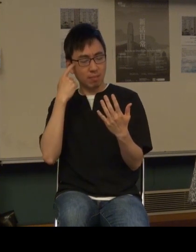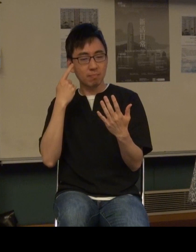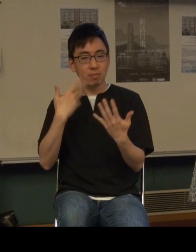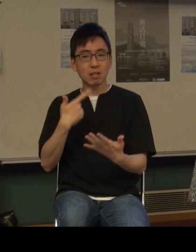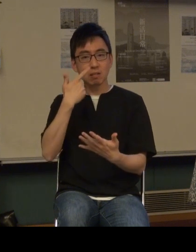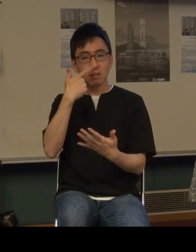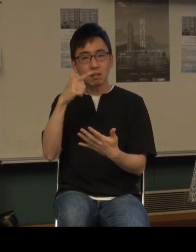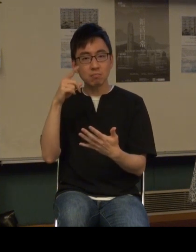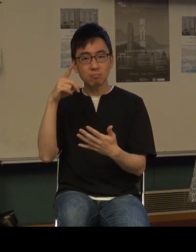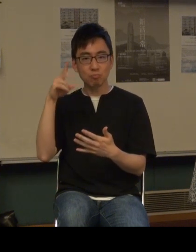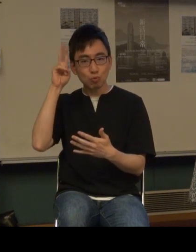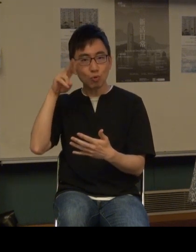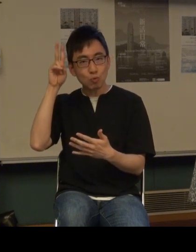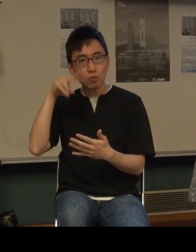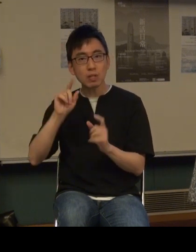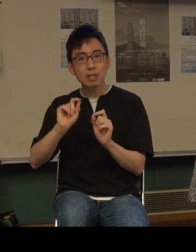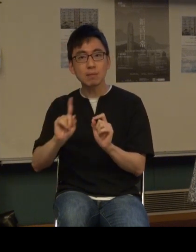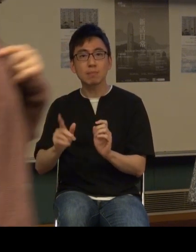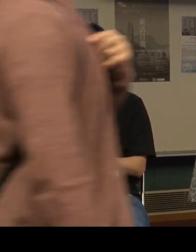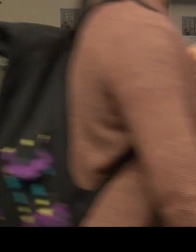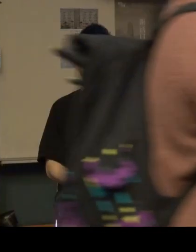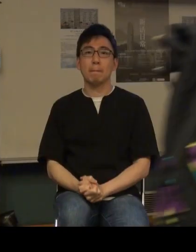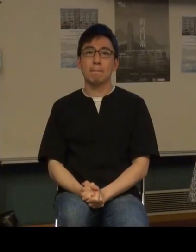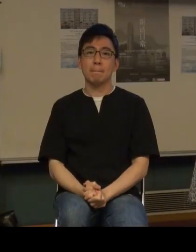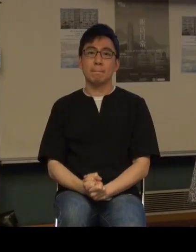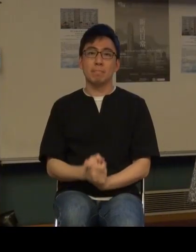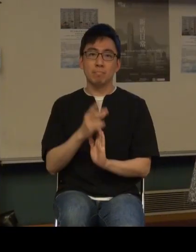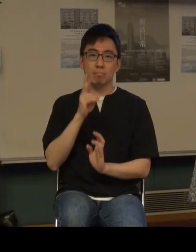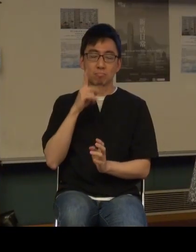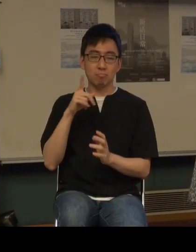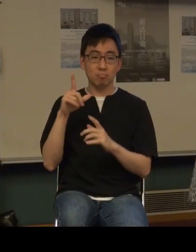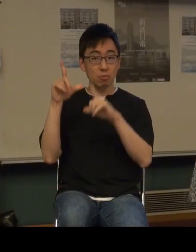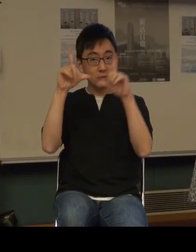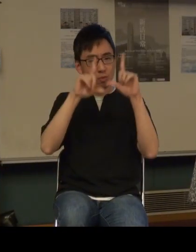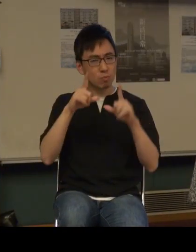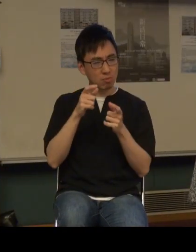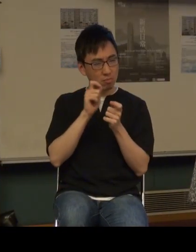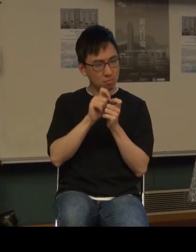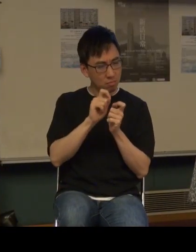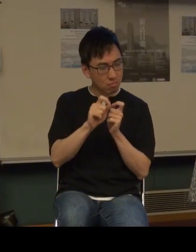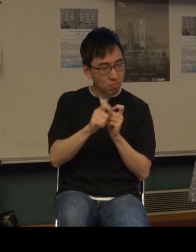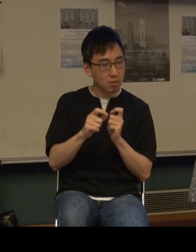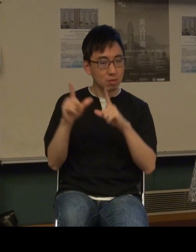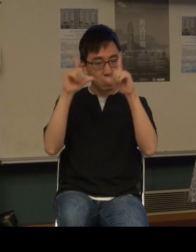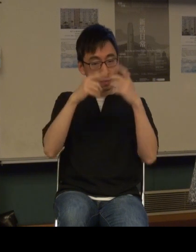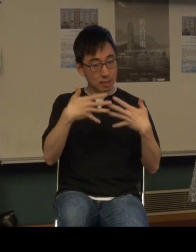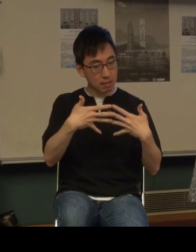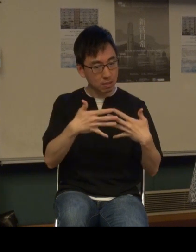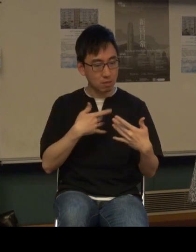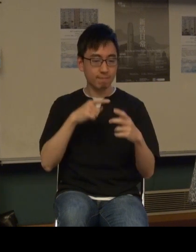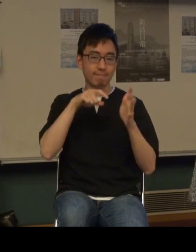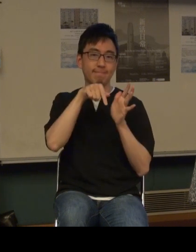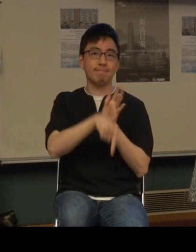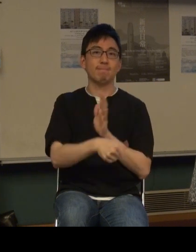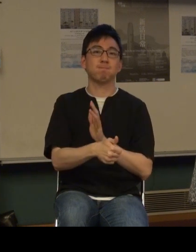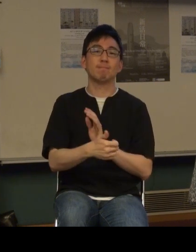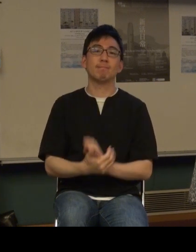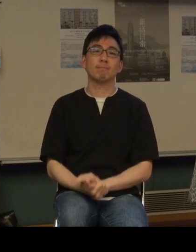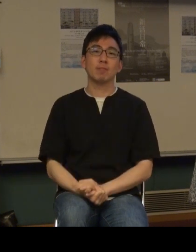new normal 新常态嘅生活之下，有啲咩生活嘅细节啊，生活嘅东西啊，我哋可以去探索多啲嘅。